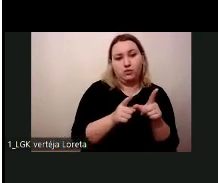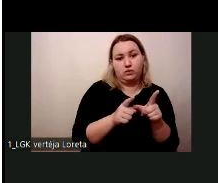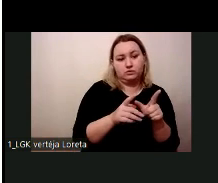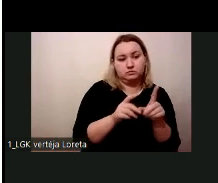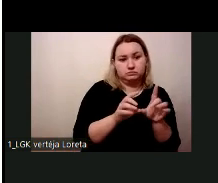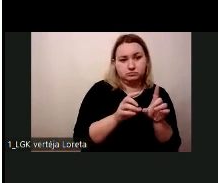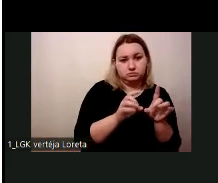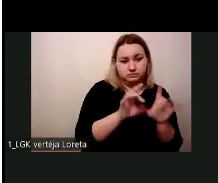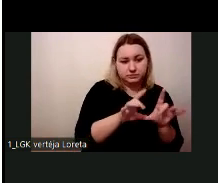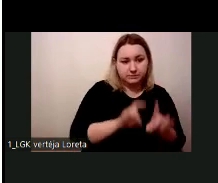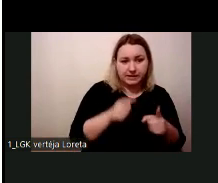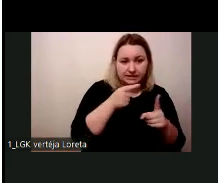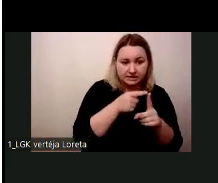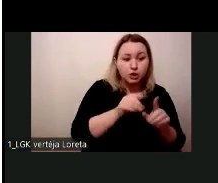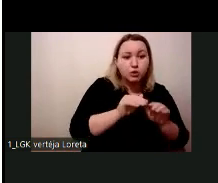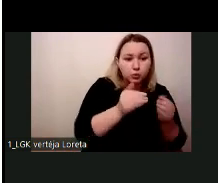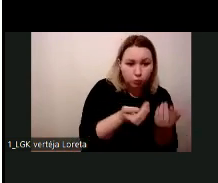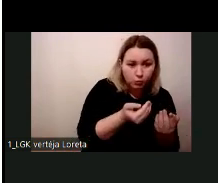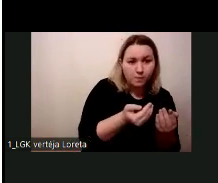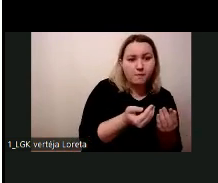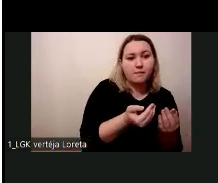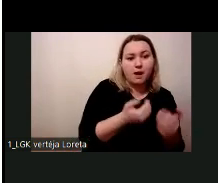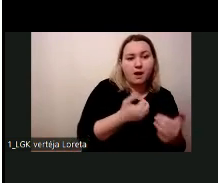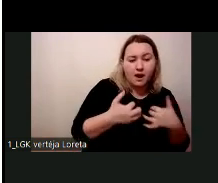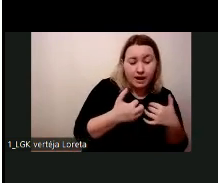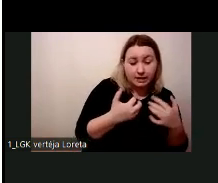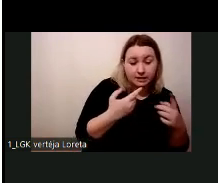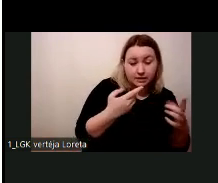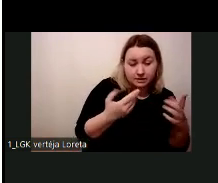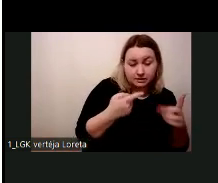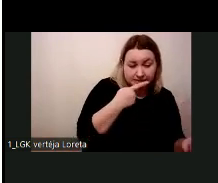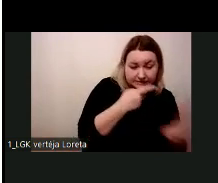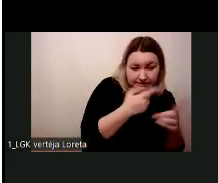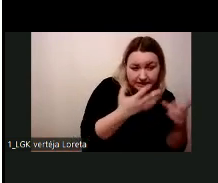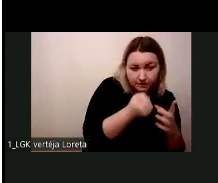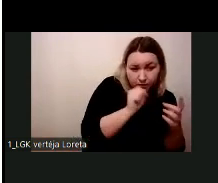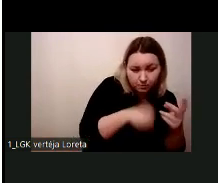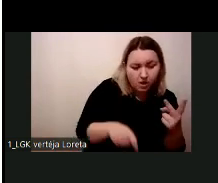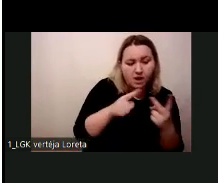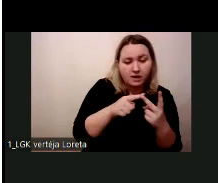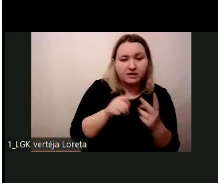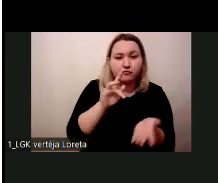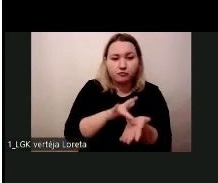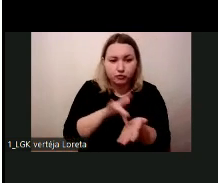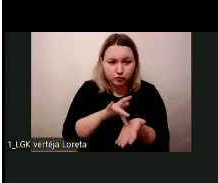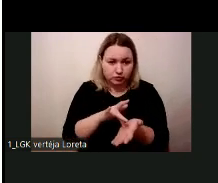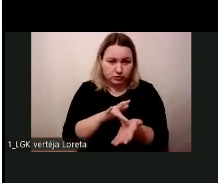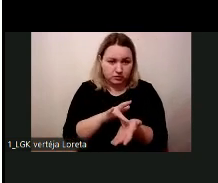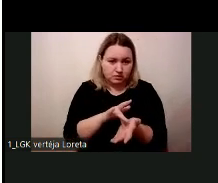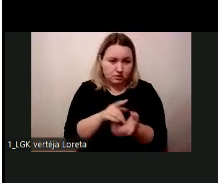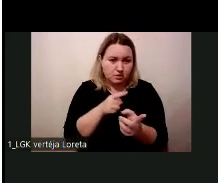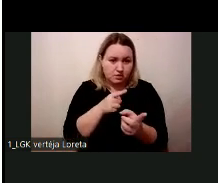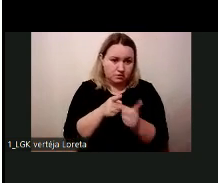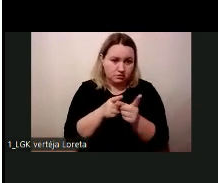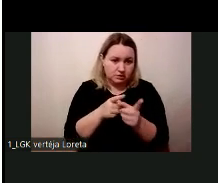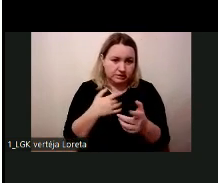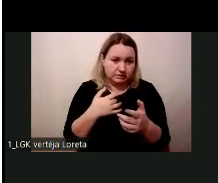laikotarpio. Nes vizija reikia daug laiko, kad patekti tą galutinį tašką, kur mes norime atvykti.